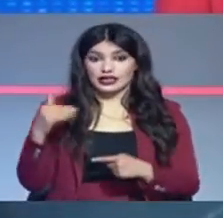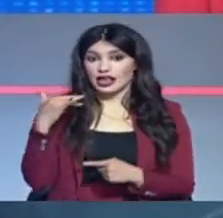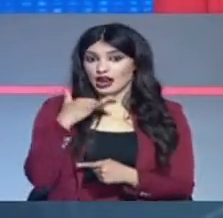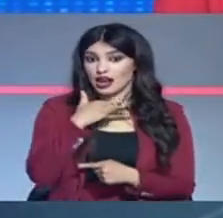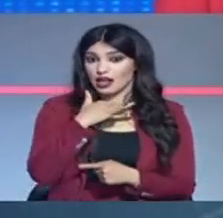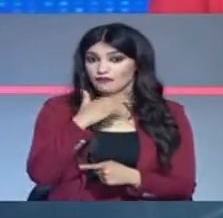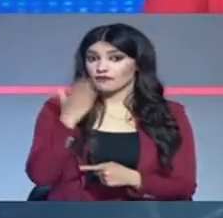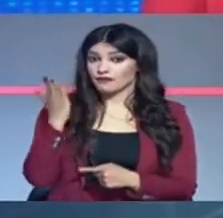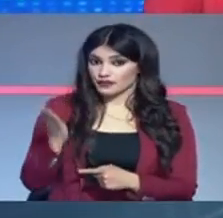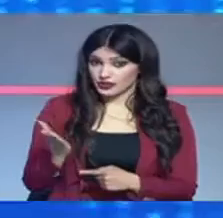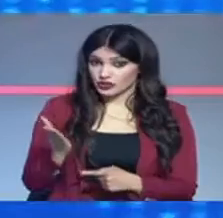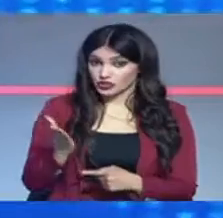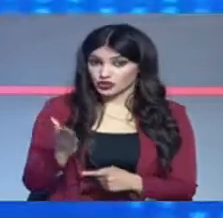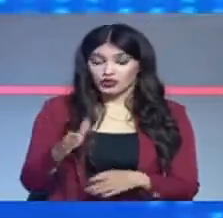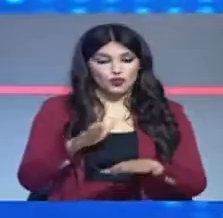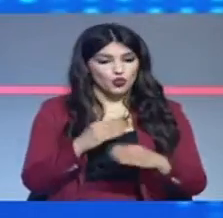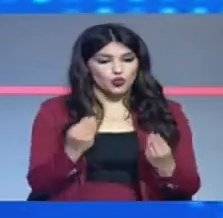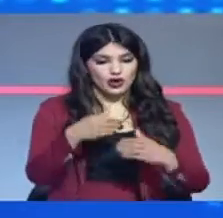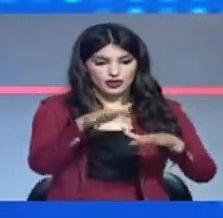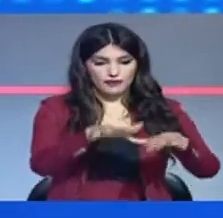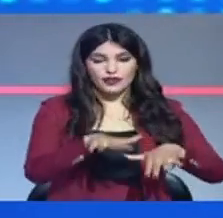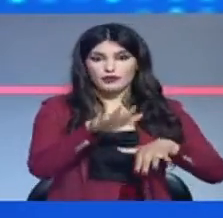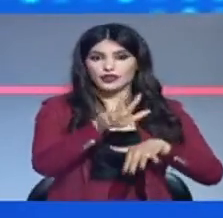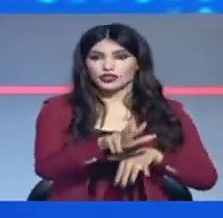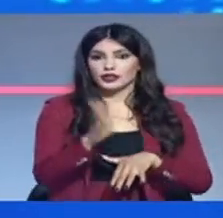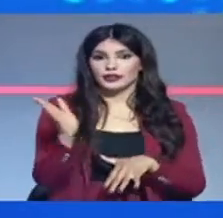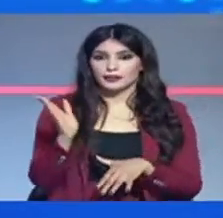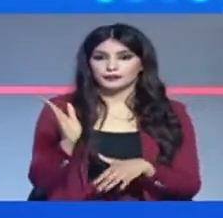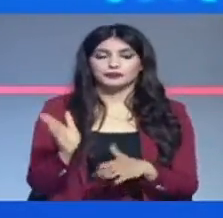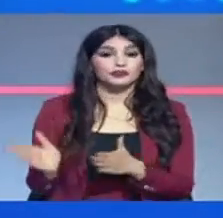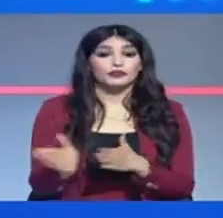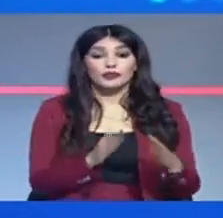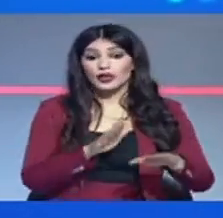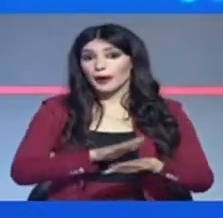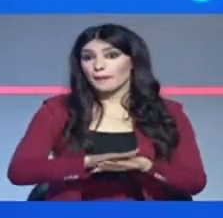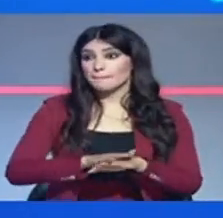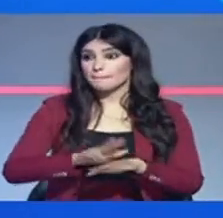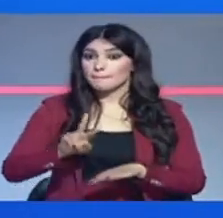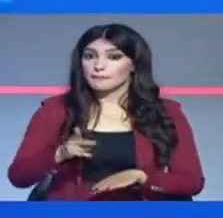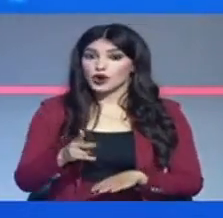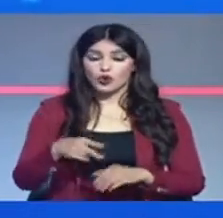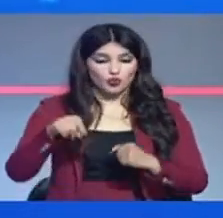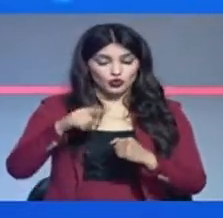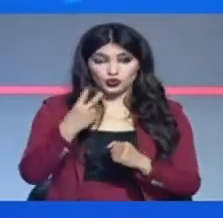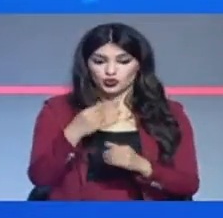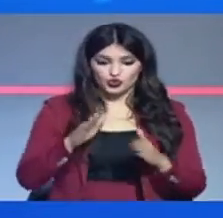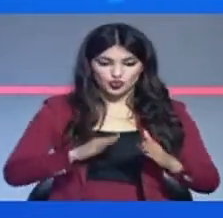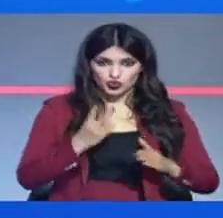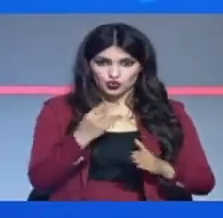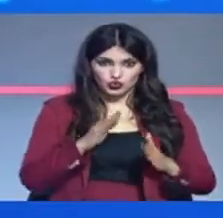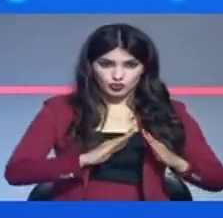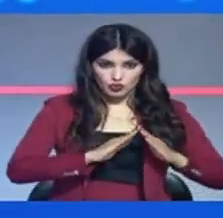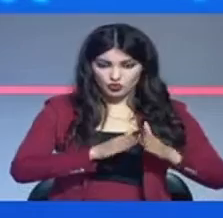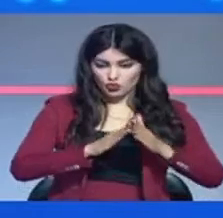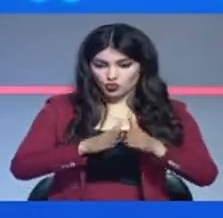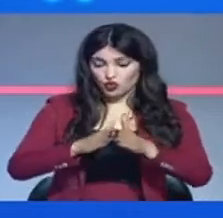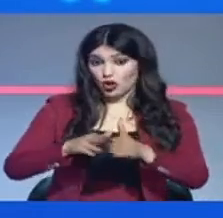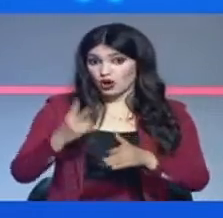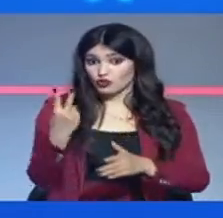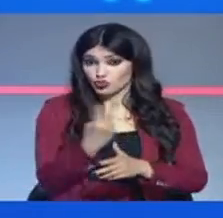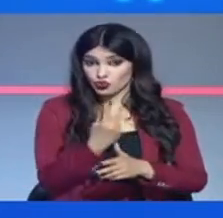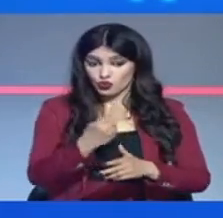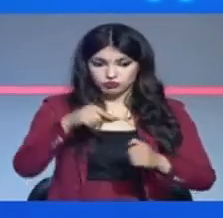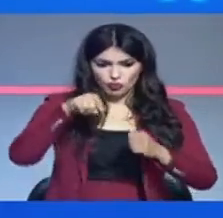والحكومه الرشيده طلب مجلس نواب الشعب في موضوع اخر وبعد غرق مركبهم قباله سواحل جزيره